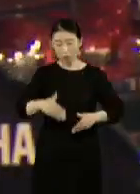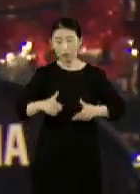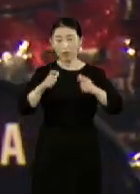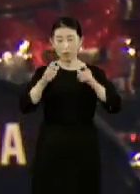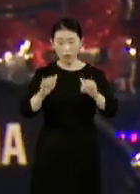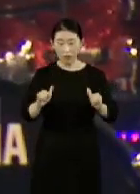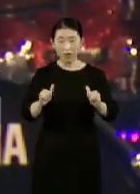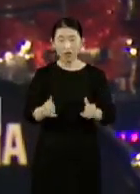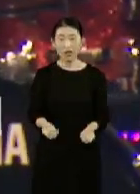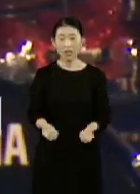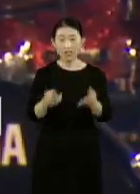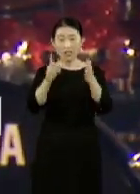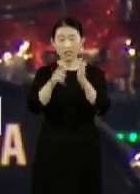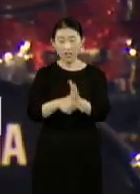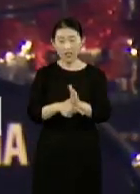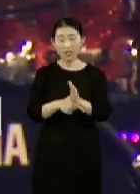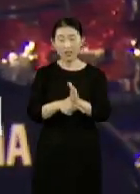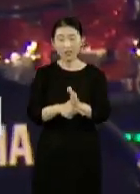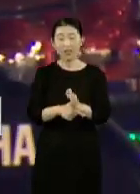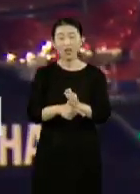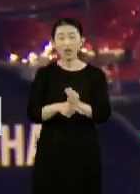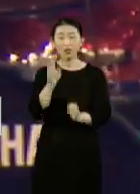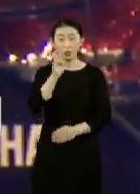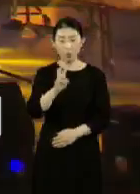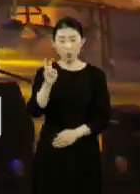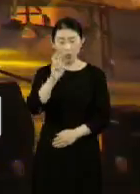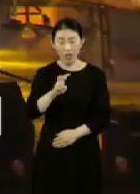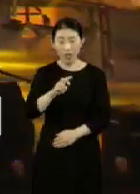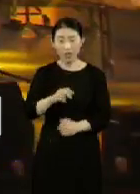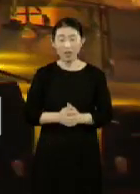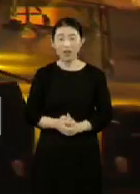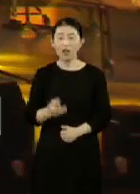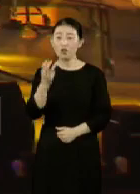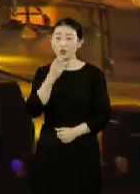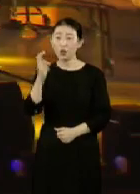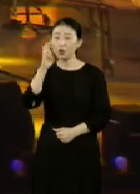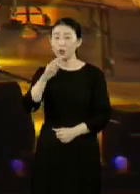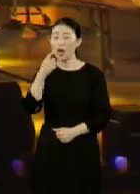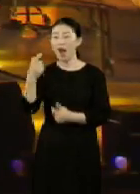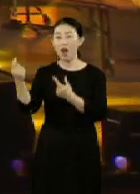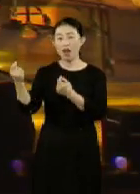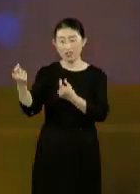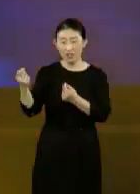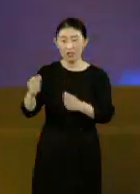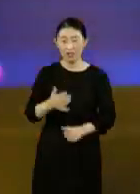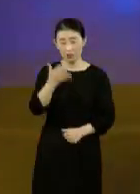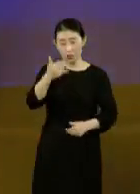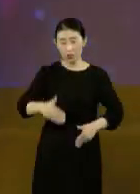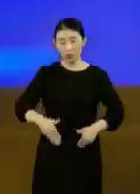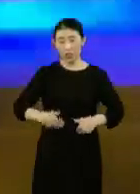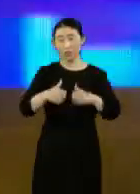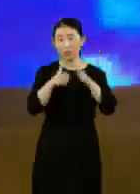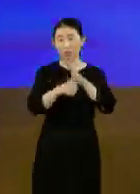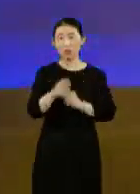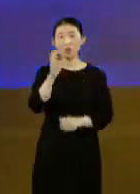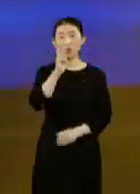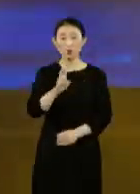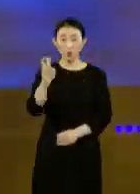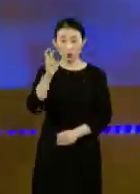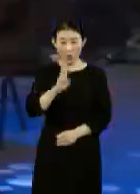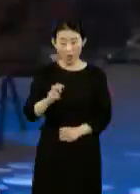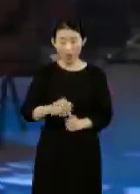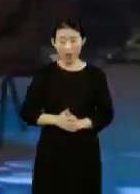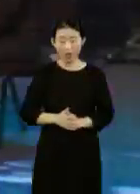도민의 날에 새롭게 선정된 충남의 노래가 과거 서울의 찬가처럼 충남을 상징하는 노래로 충남인을